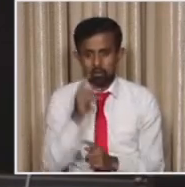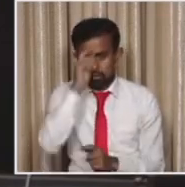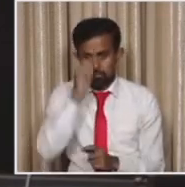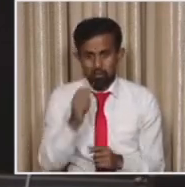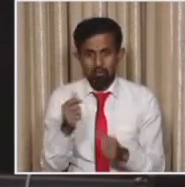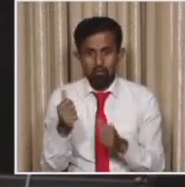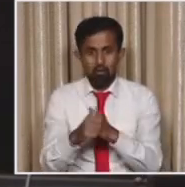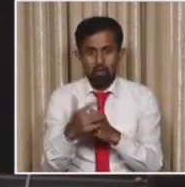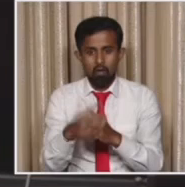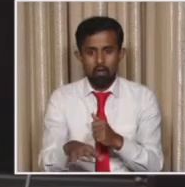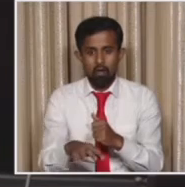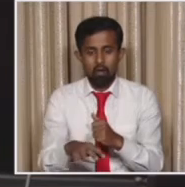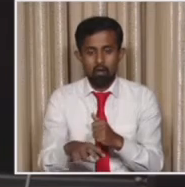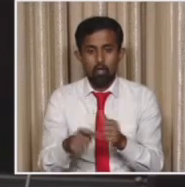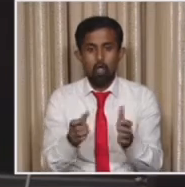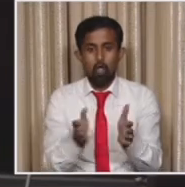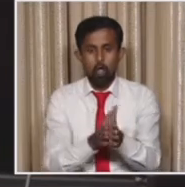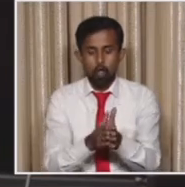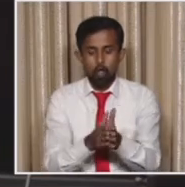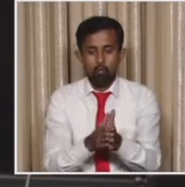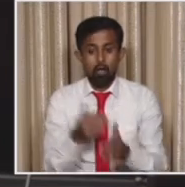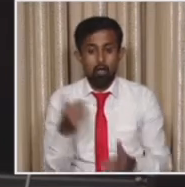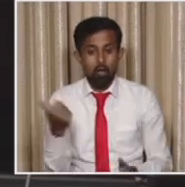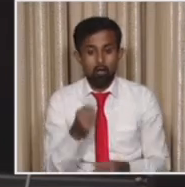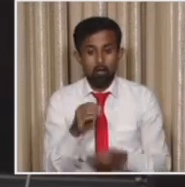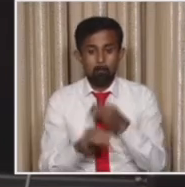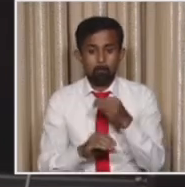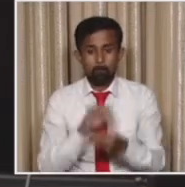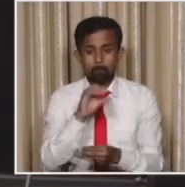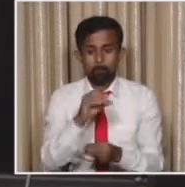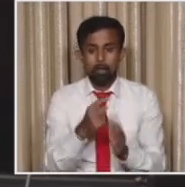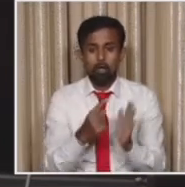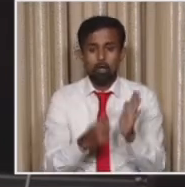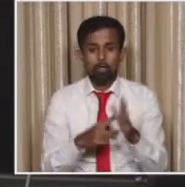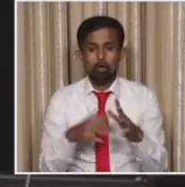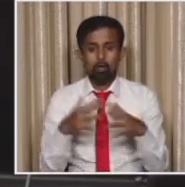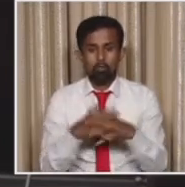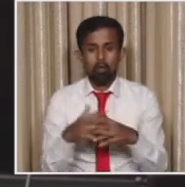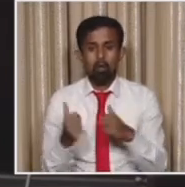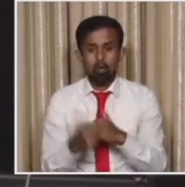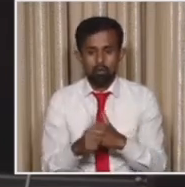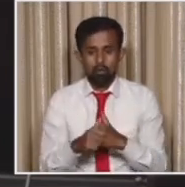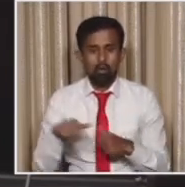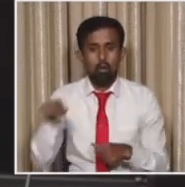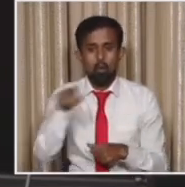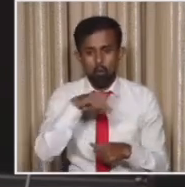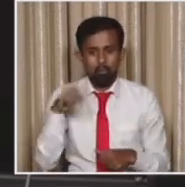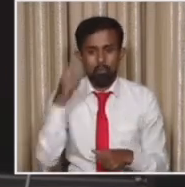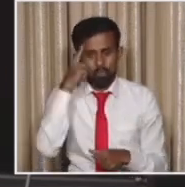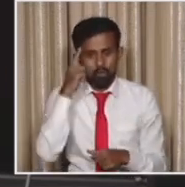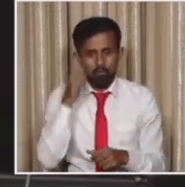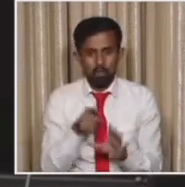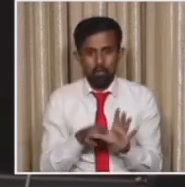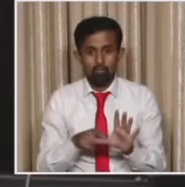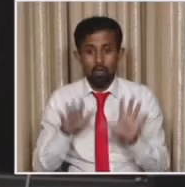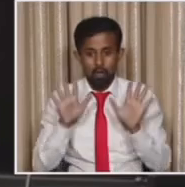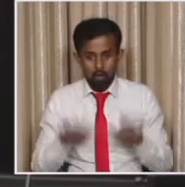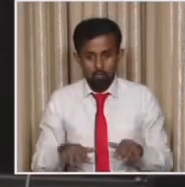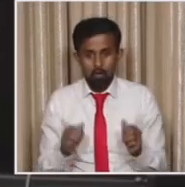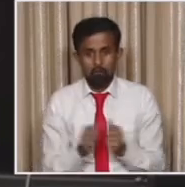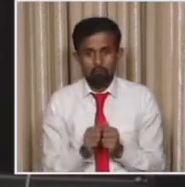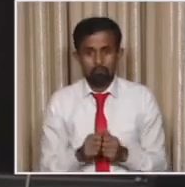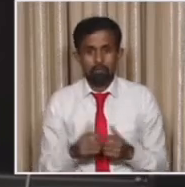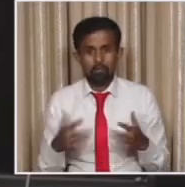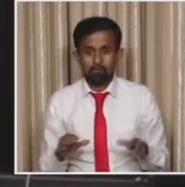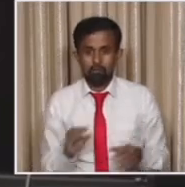කරපු ඕවර්සයිට් කමිටියත් නව ආයෝජන නීතියක් සකස් කරමින් ඉන්න බව අපි සියලු දෙනාම දන්නවා. මේ වසරේ අවසාන වෙනකොට ඒ කටයුතු අවසාන